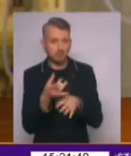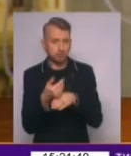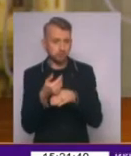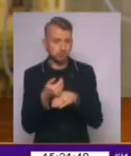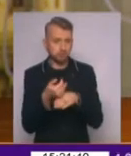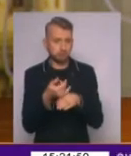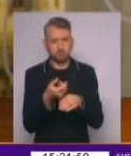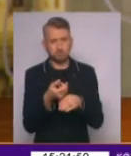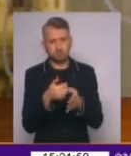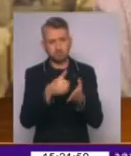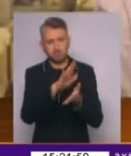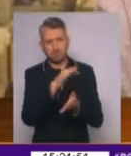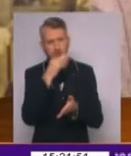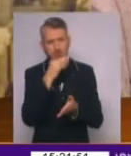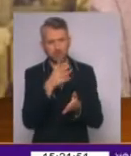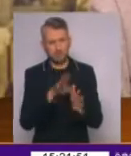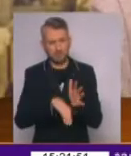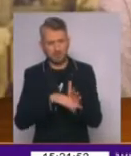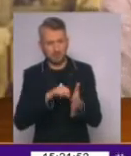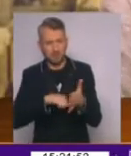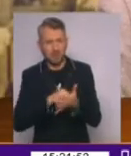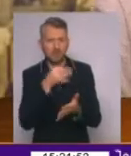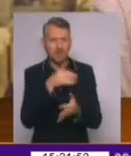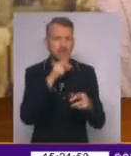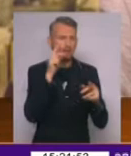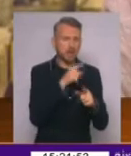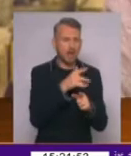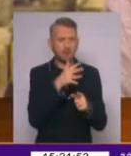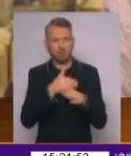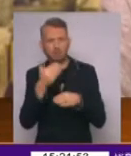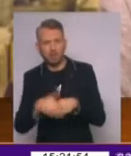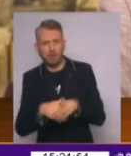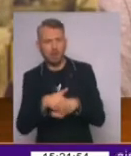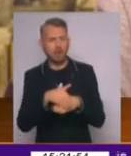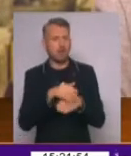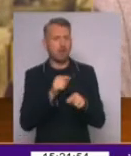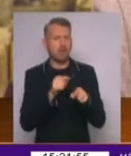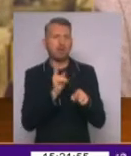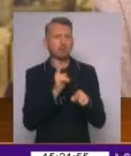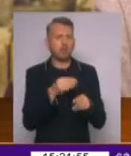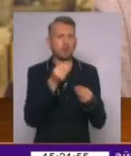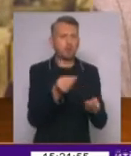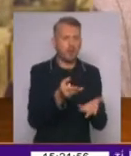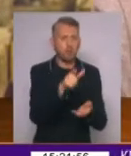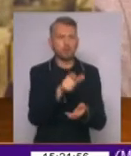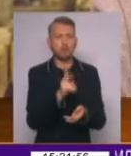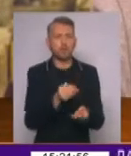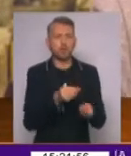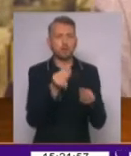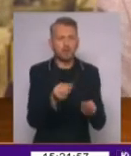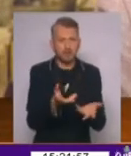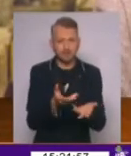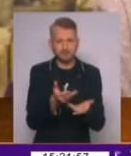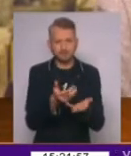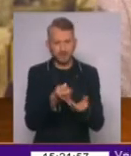формальними ознаками і скажуть, що ви неправильно, невчасно або не так їх подали, не той суб'єкт подання, тобто особа, яка подає. Відповідно, знайдуть, до